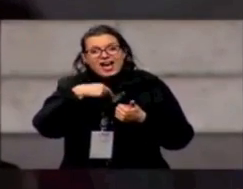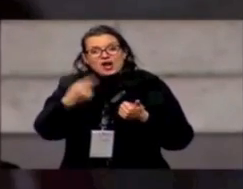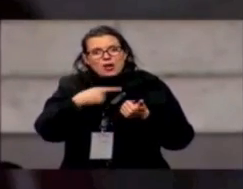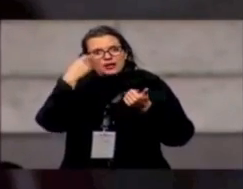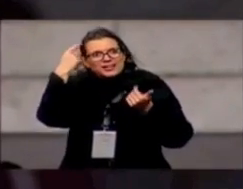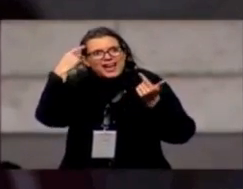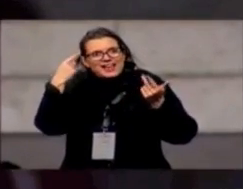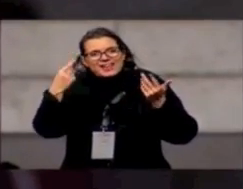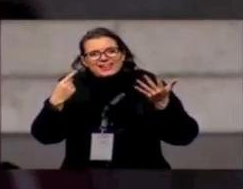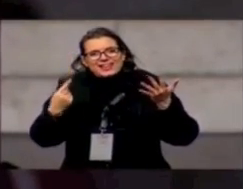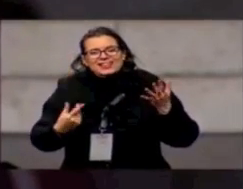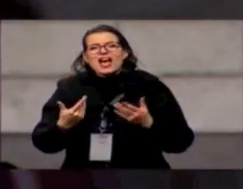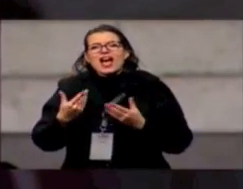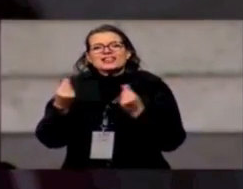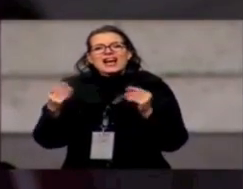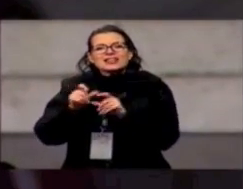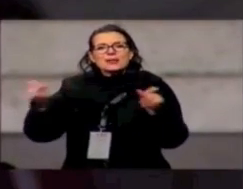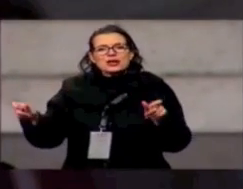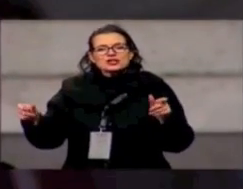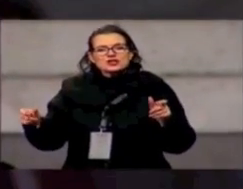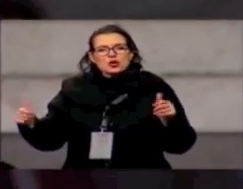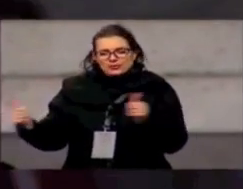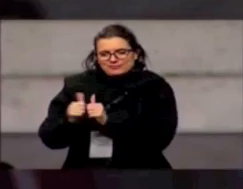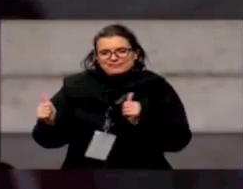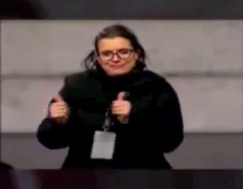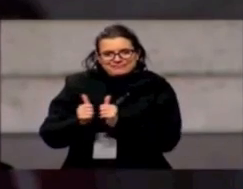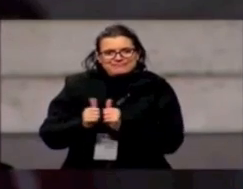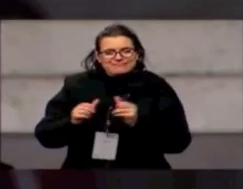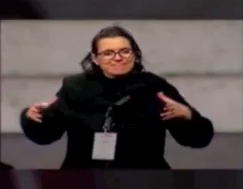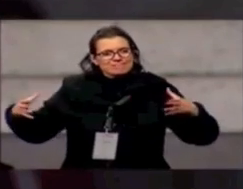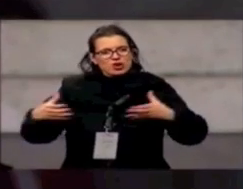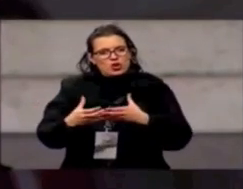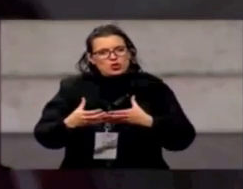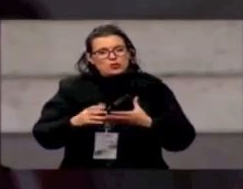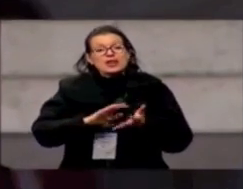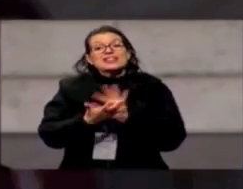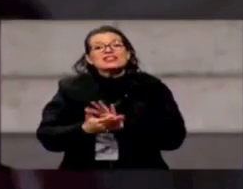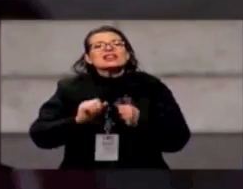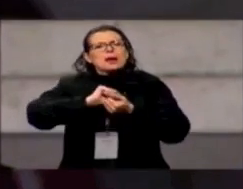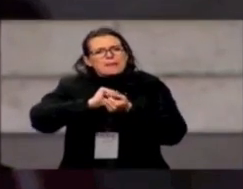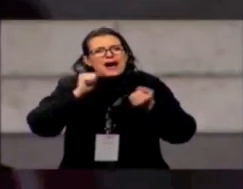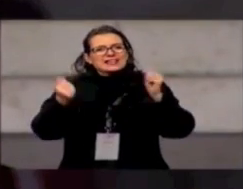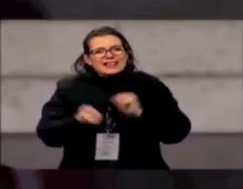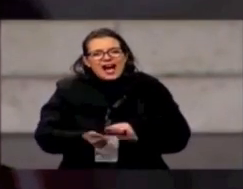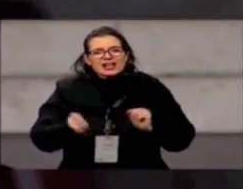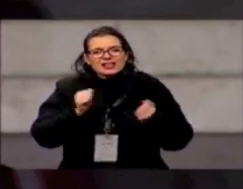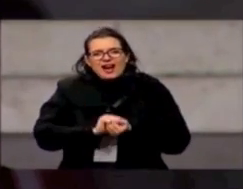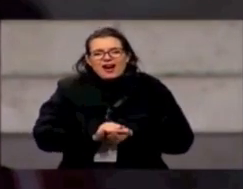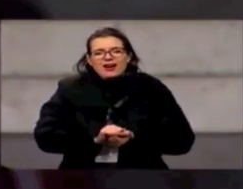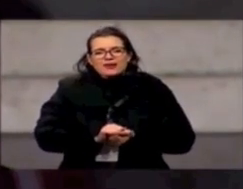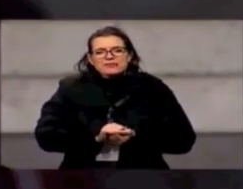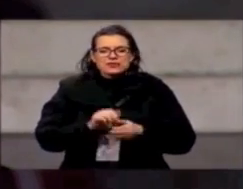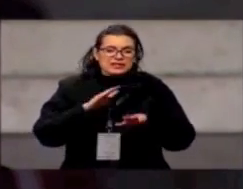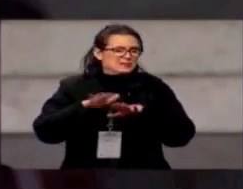persone a unirsi a questa battaglia e che ora sta ci sta facendo fare un'esperienza straordinaria